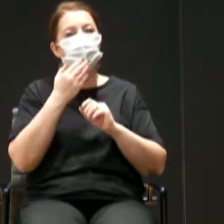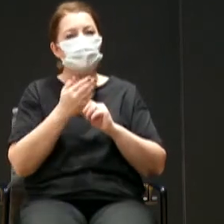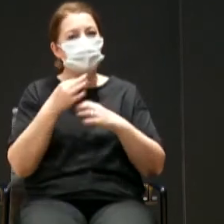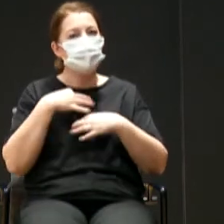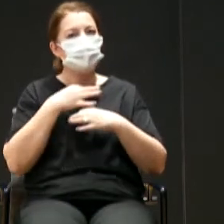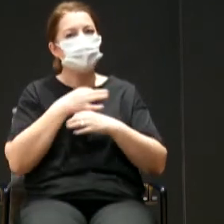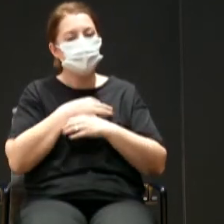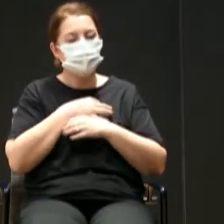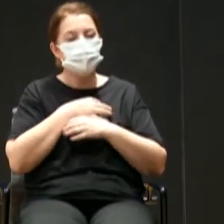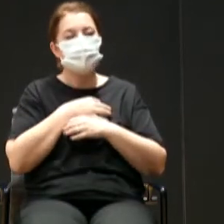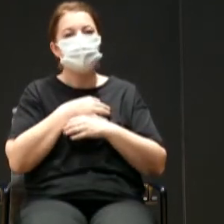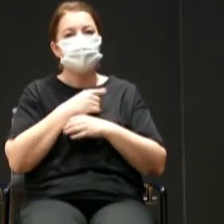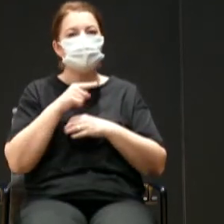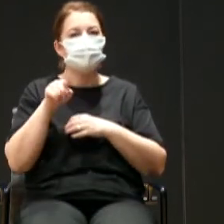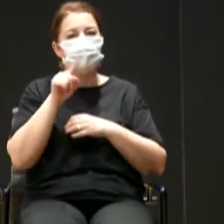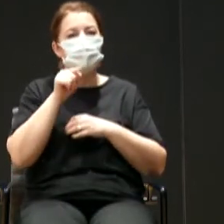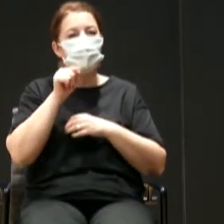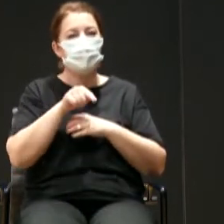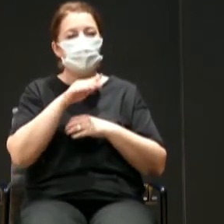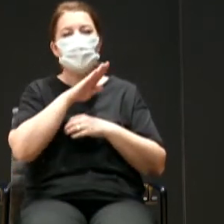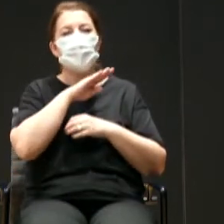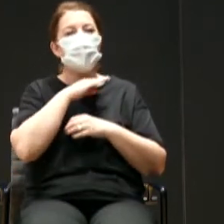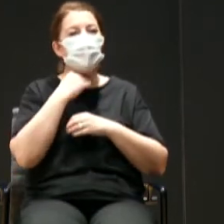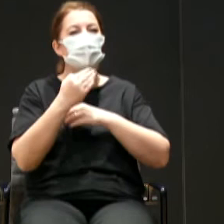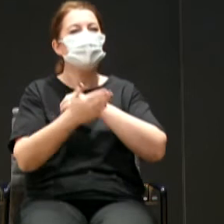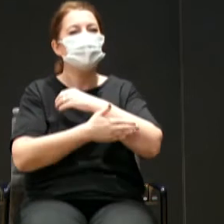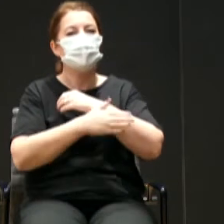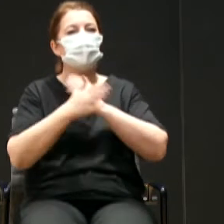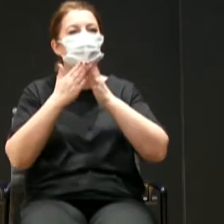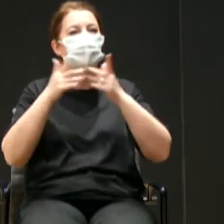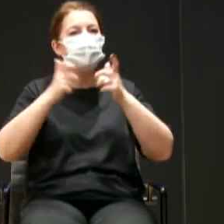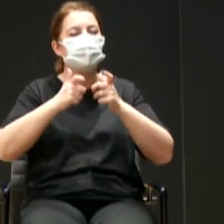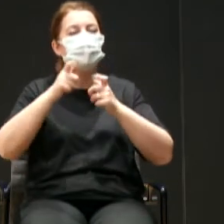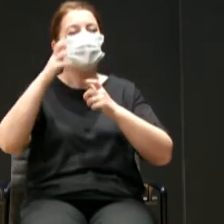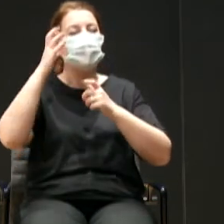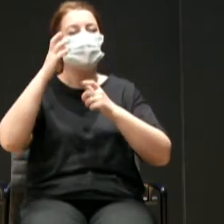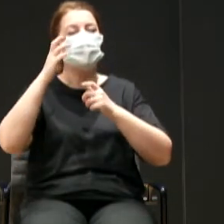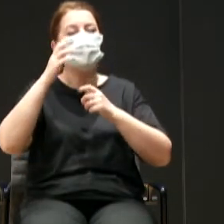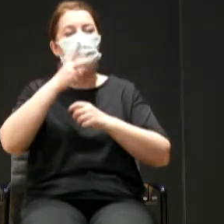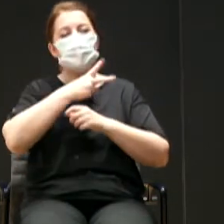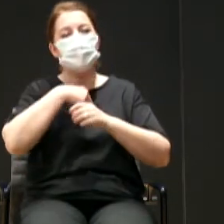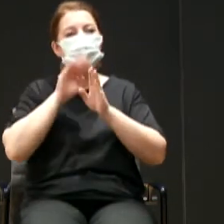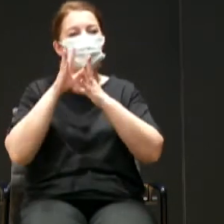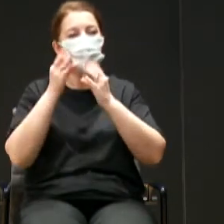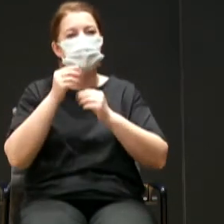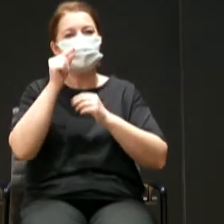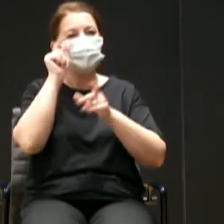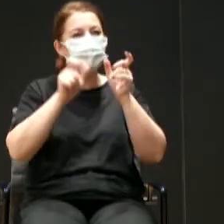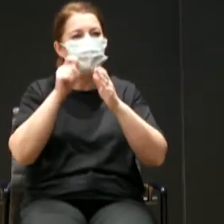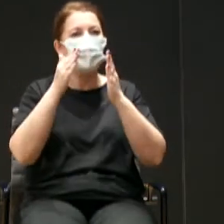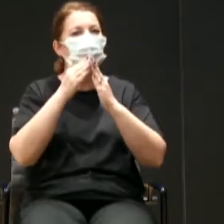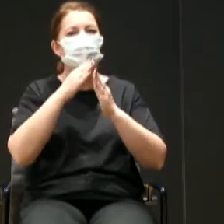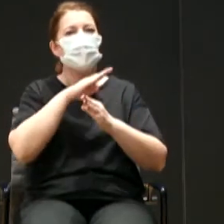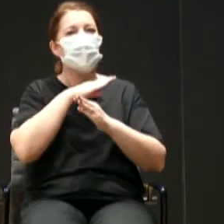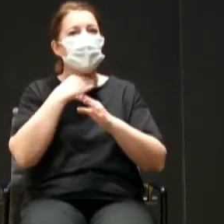Sayın Tahir kardeşim. Bu kurban dayanışmasında Büyükşehir'e destek olalım hep birlikte. İnsanlarımızın evine et girmeyen